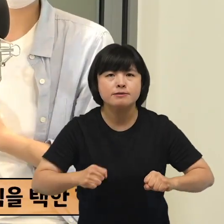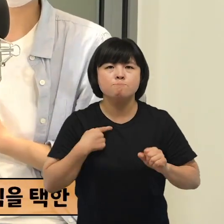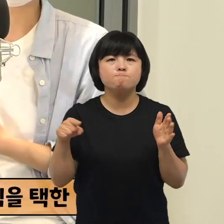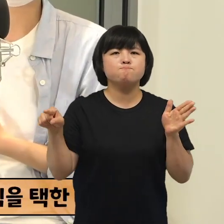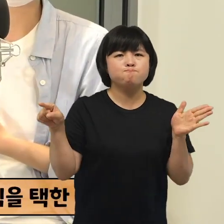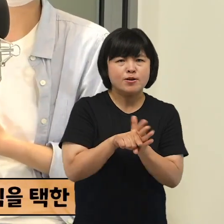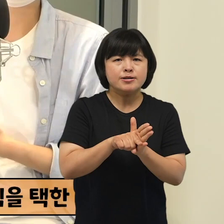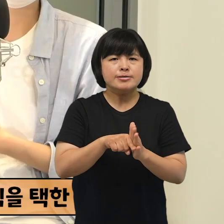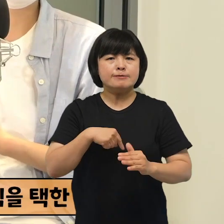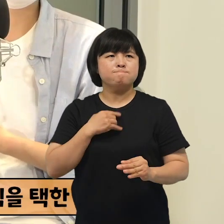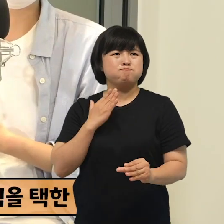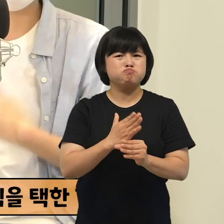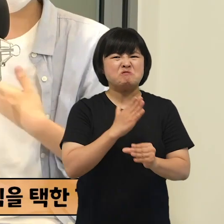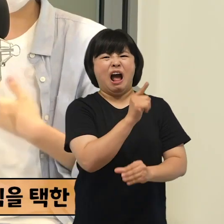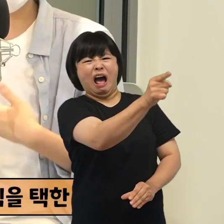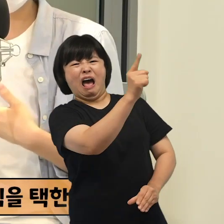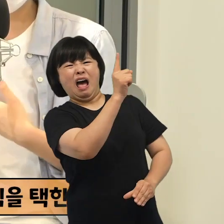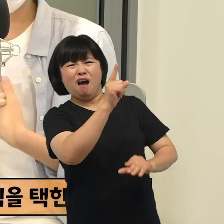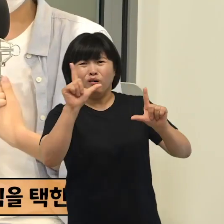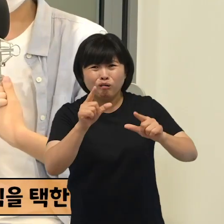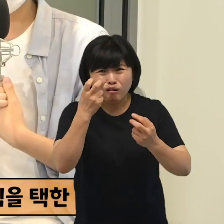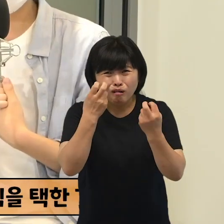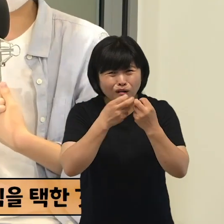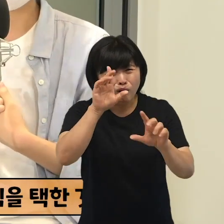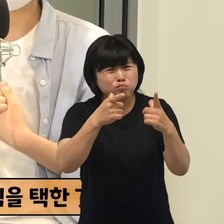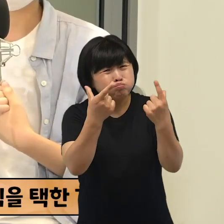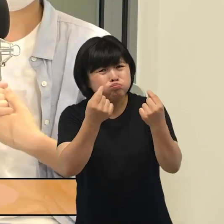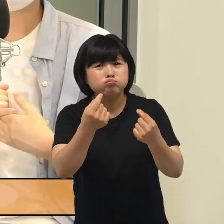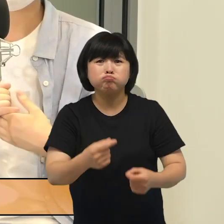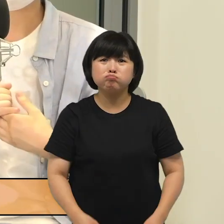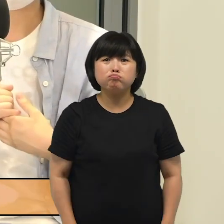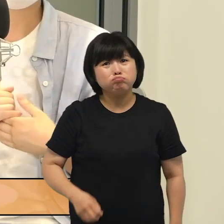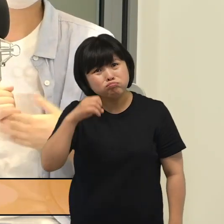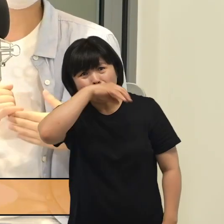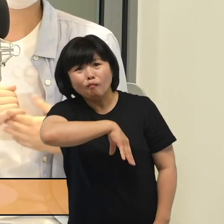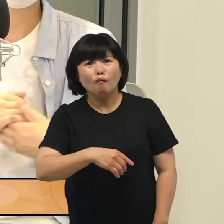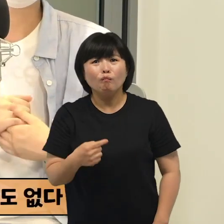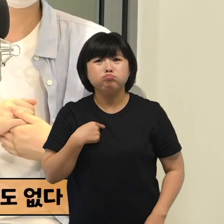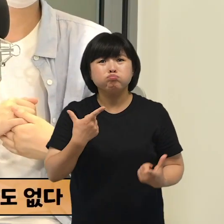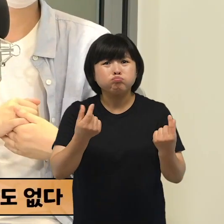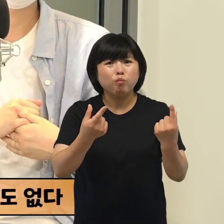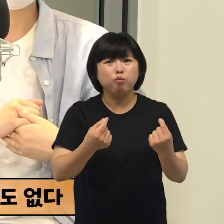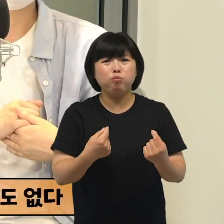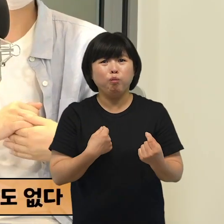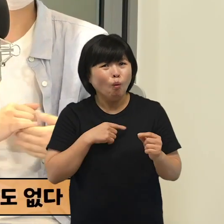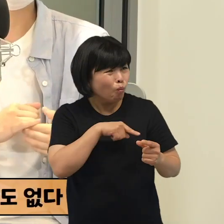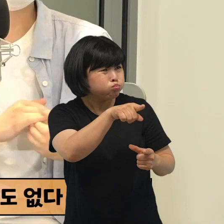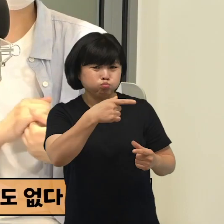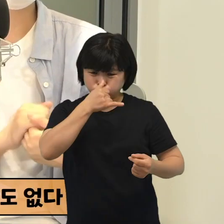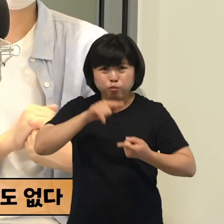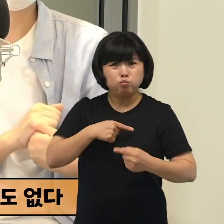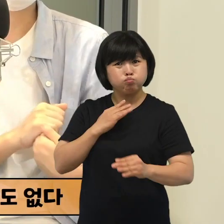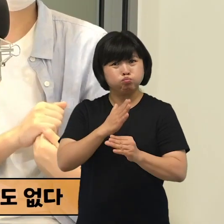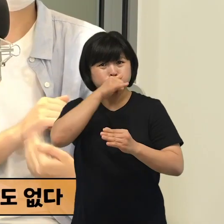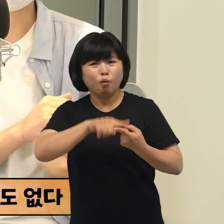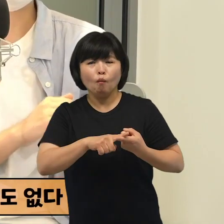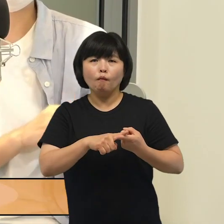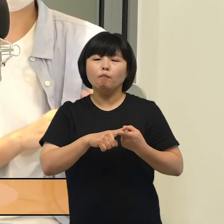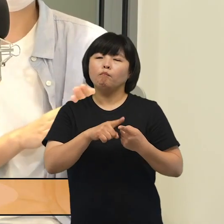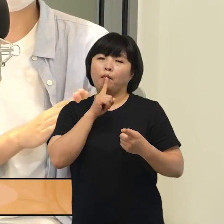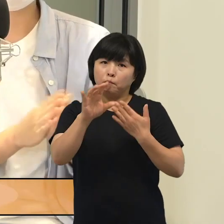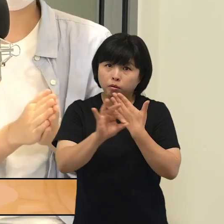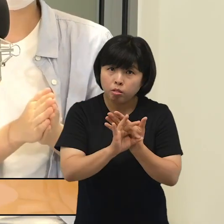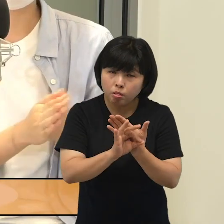위해서 이런 이기적으로 보일 수도 있는 삶의 방식을 택한 것인데 이거를 그냥 만약 요즘 어린 것들이 이기적이고 생각도 없다